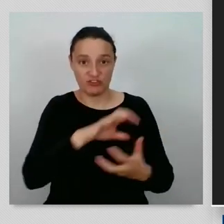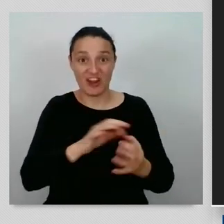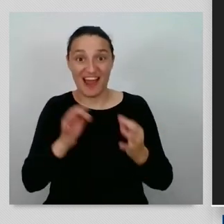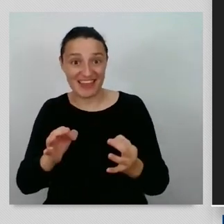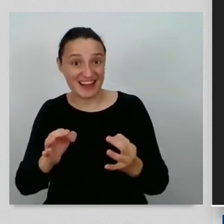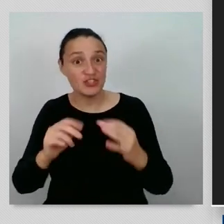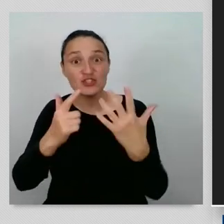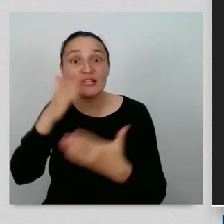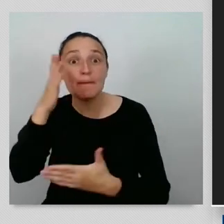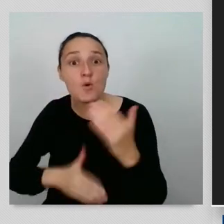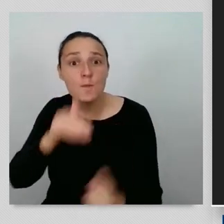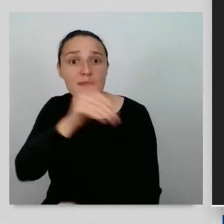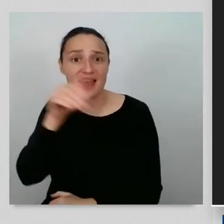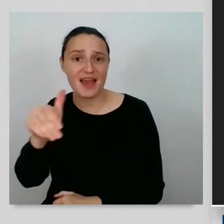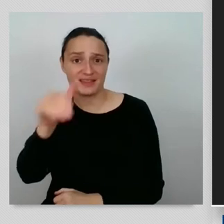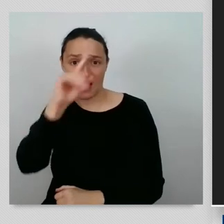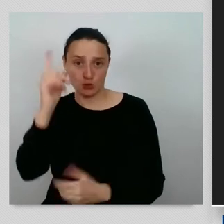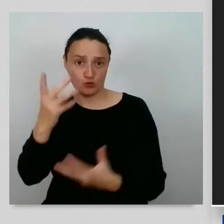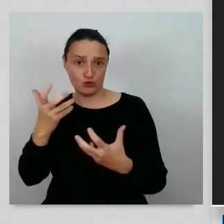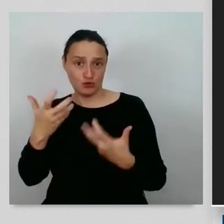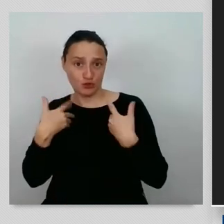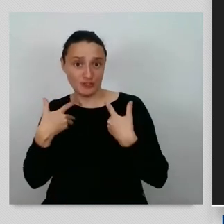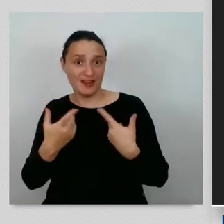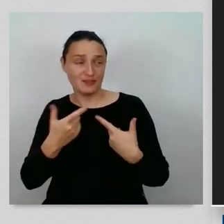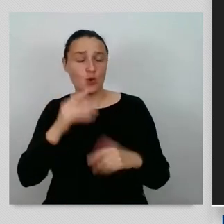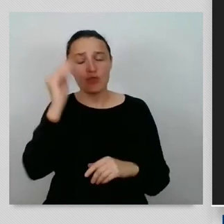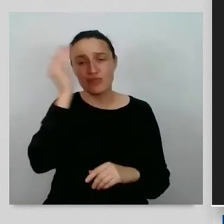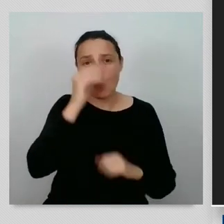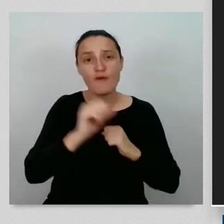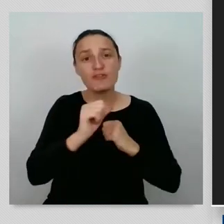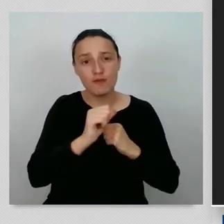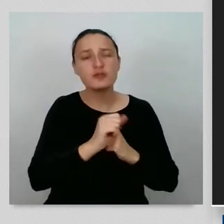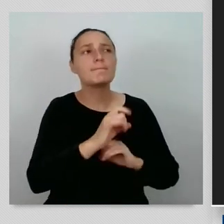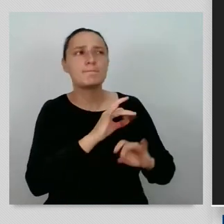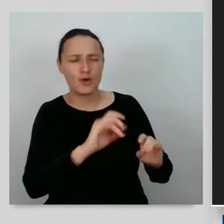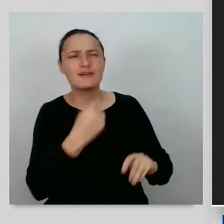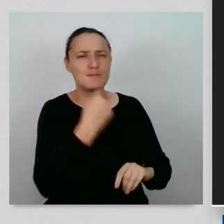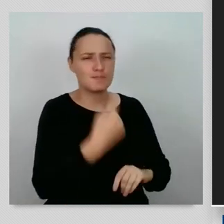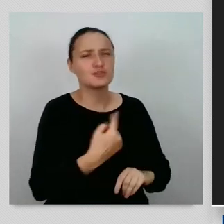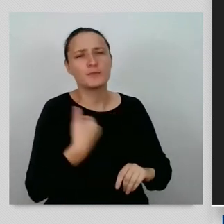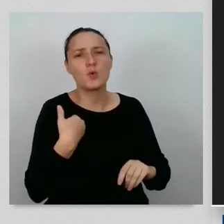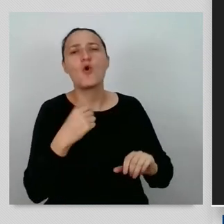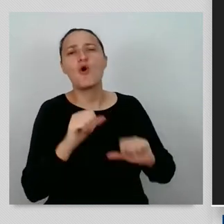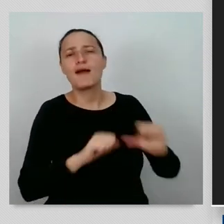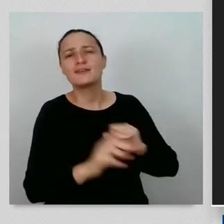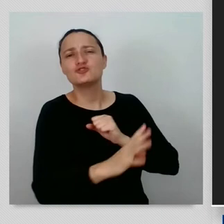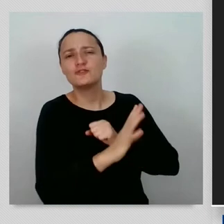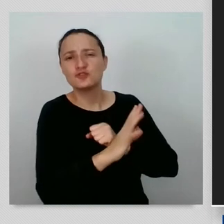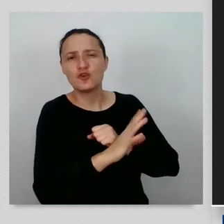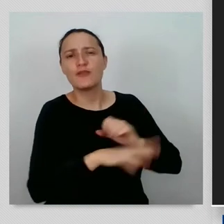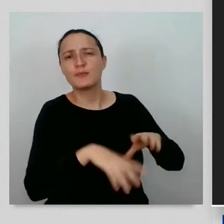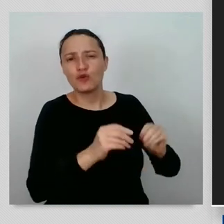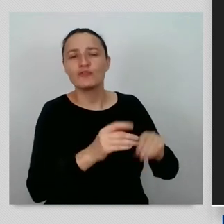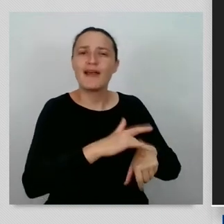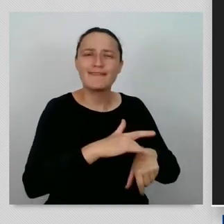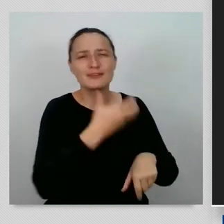i ten wpływ, ten naukowe dowody, o których wspomniał pan profesor z początku lat 90., które mówią o efekcie cieplarnianym i